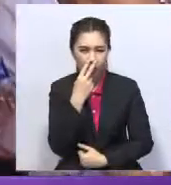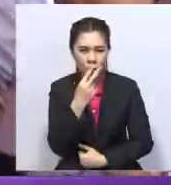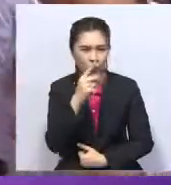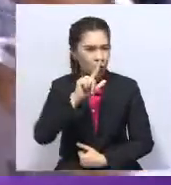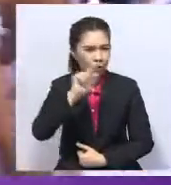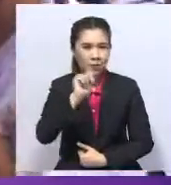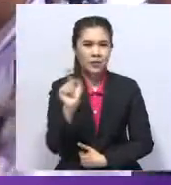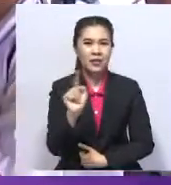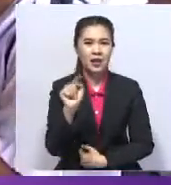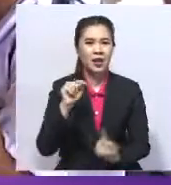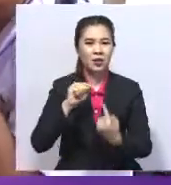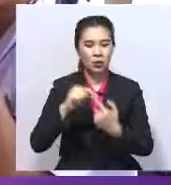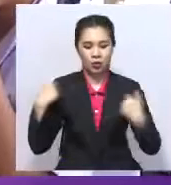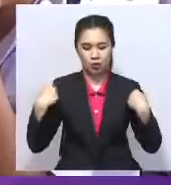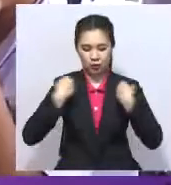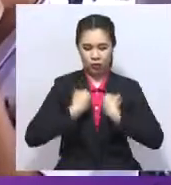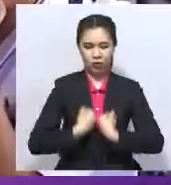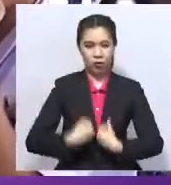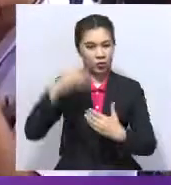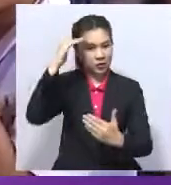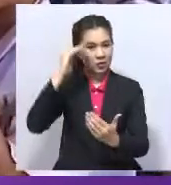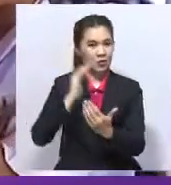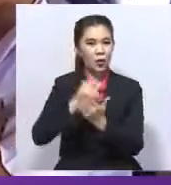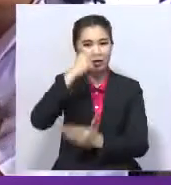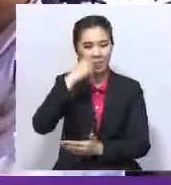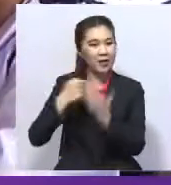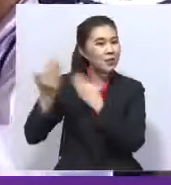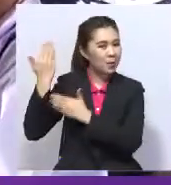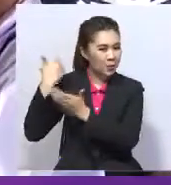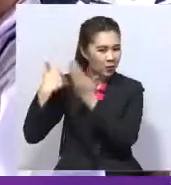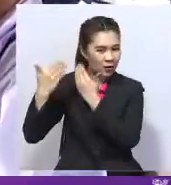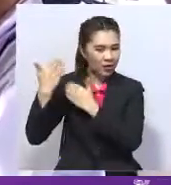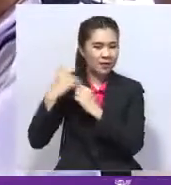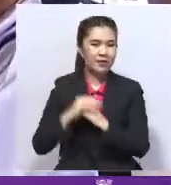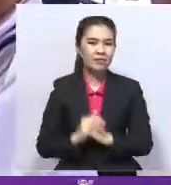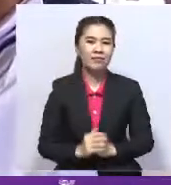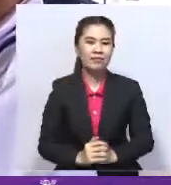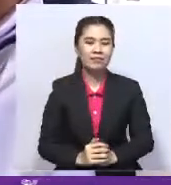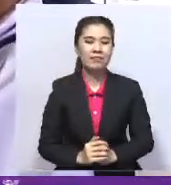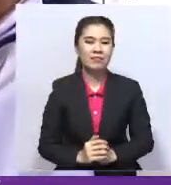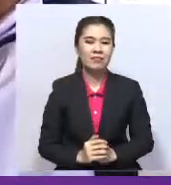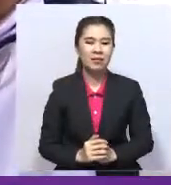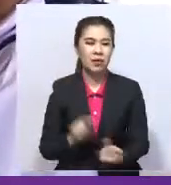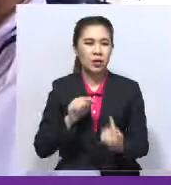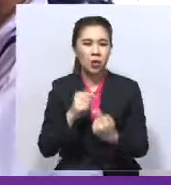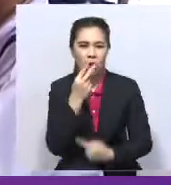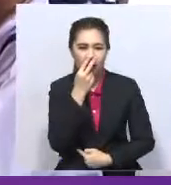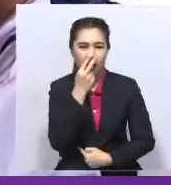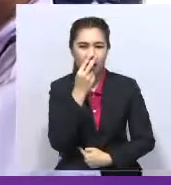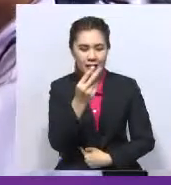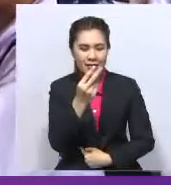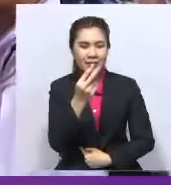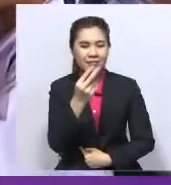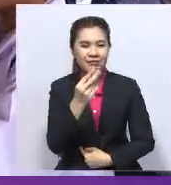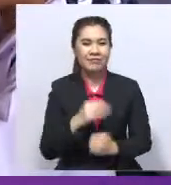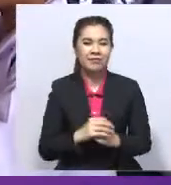ครับนั่นก็คือชุดของตำรวจไทยโบราณครับคุณผู้ชมซึ่งหลายคนที่เคยรับชมนะครับผ่านสื่อต่างๆก็อาจจะเคยผ่านตามมาบ้